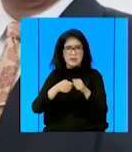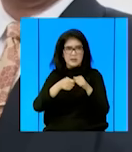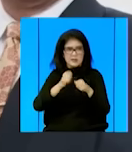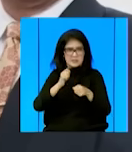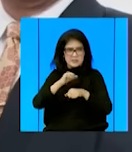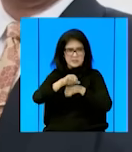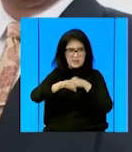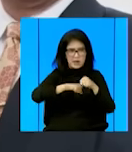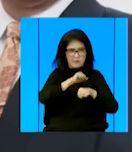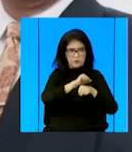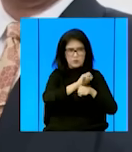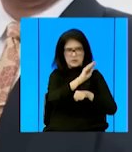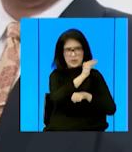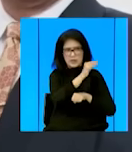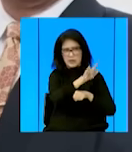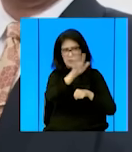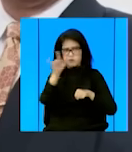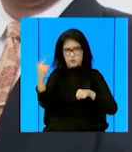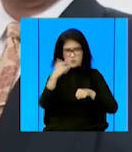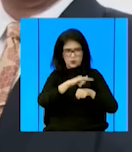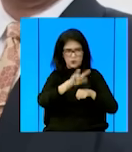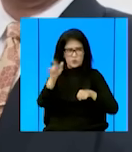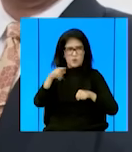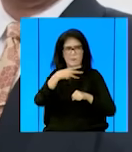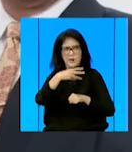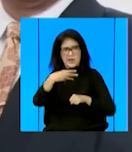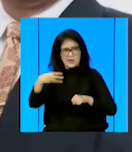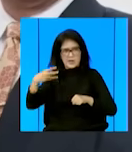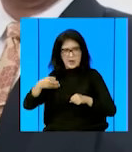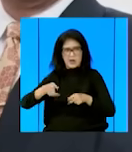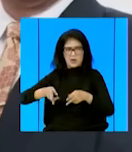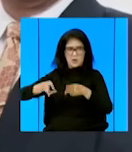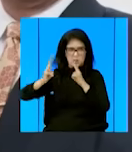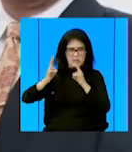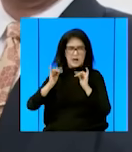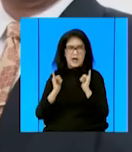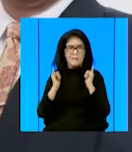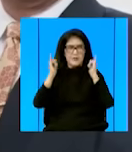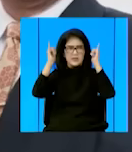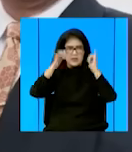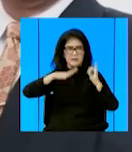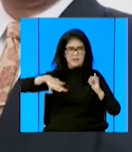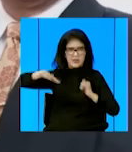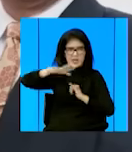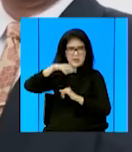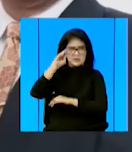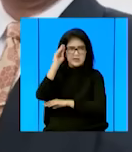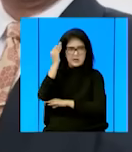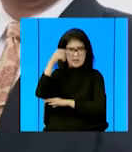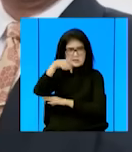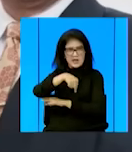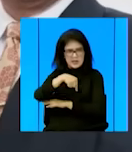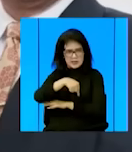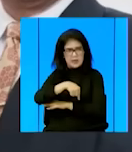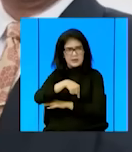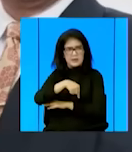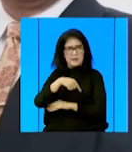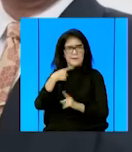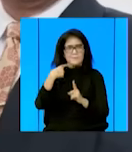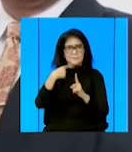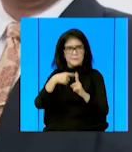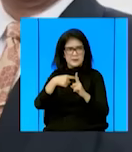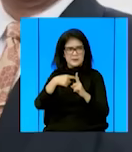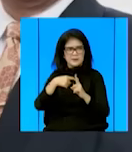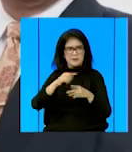Jakarta-Singapura, tiket Jakarta-Belanda, pemberian apartemen di Kuningan Jakarta Selatan, hingga membelikan layar monitor.